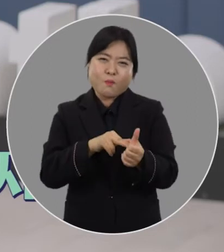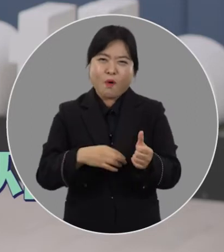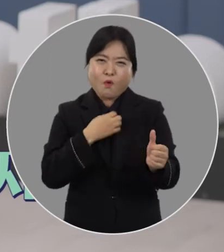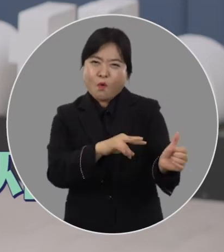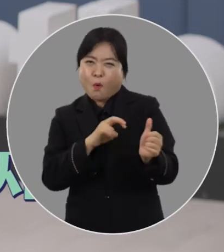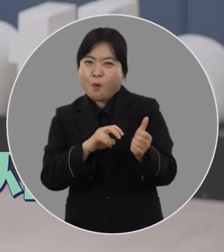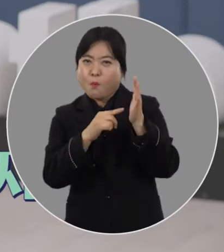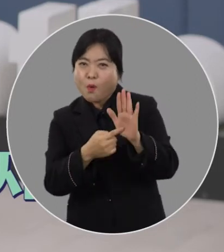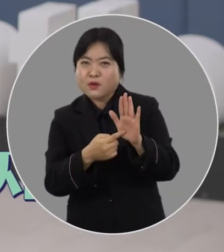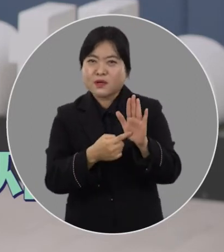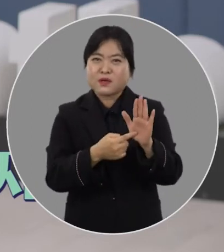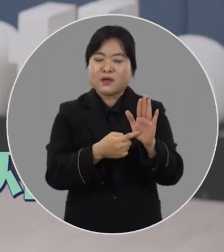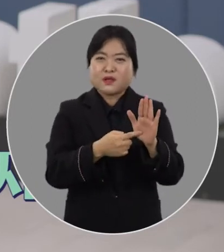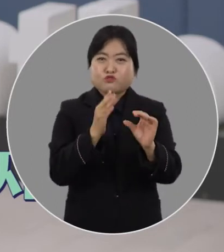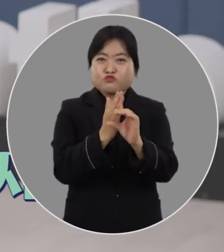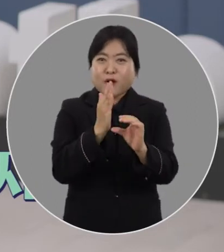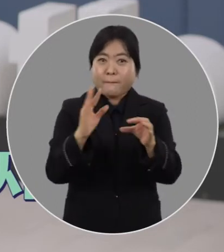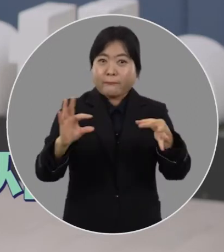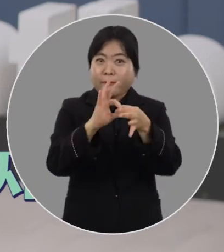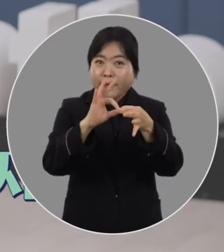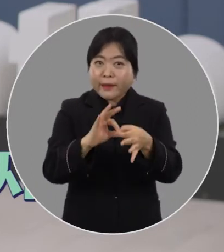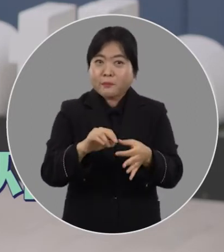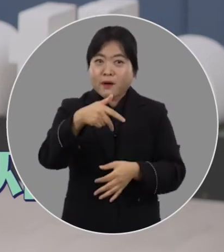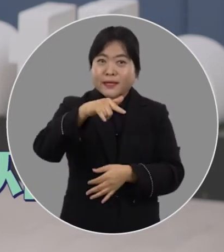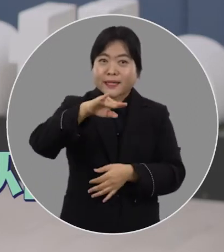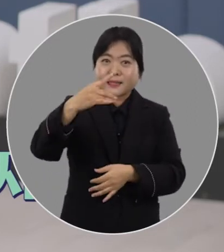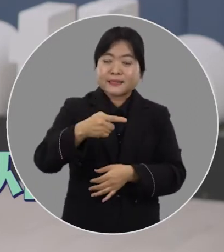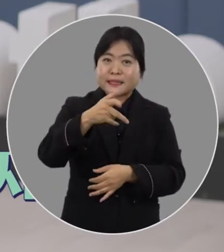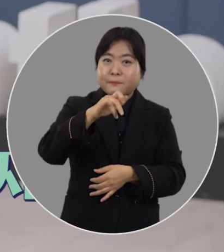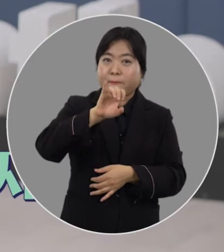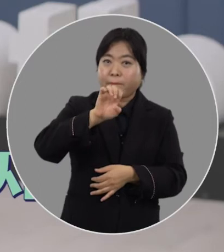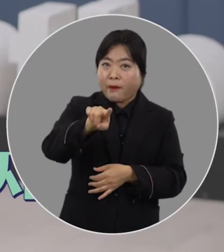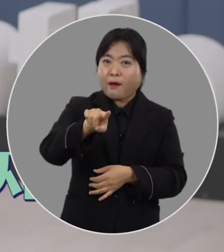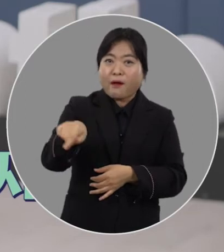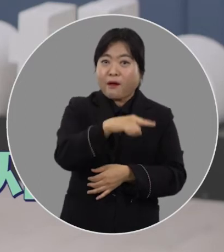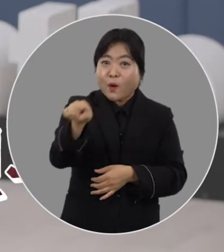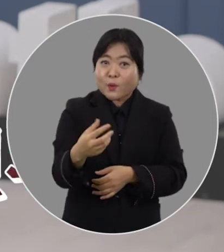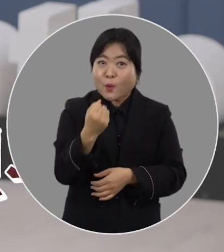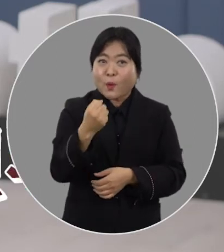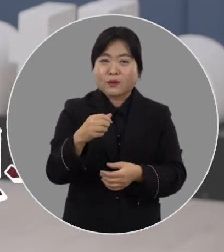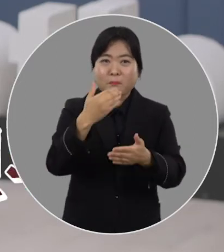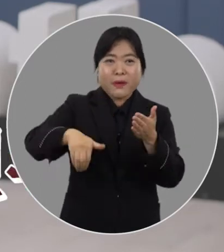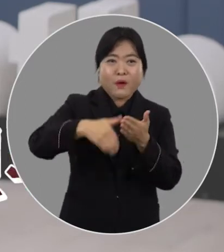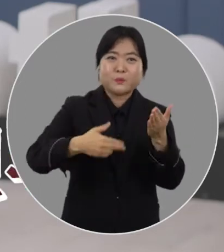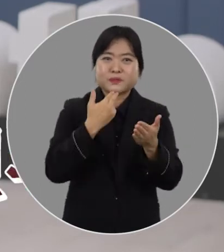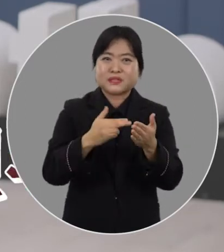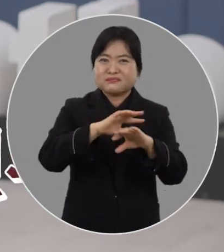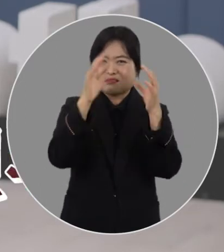혐오 표현이 중간 매개자, 즉 게이트키퍼를 거쳐서 걸러지는 과정 없이